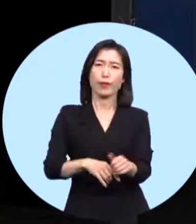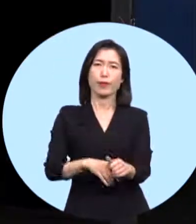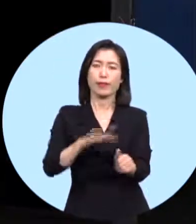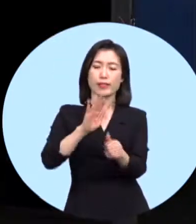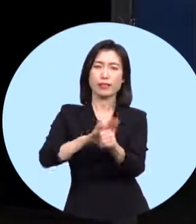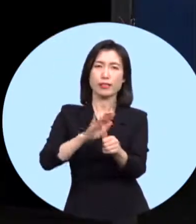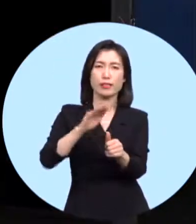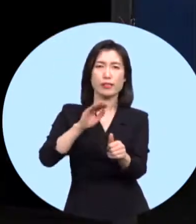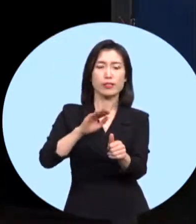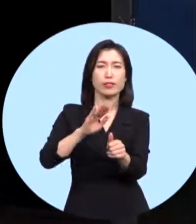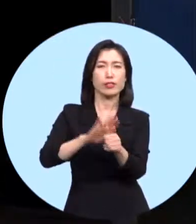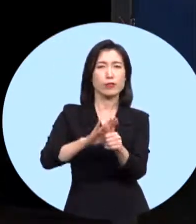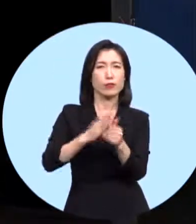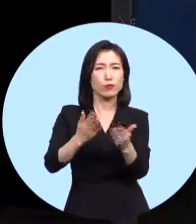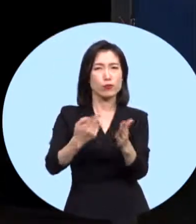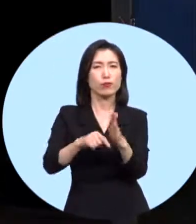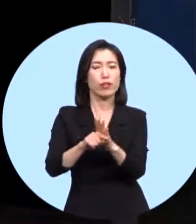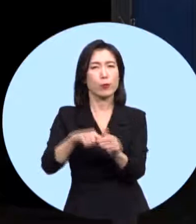지원하고